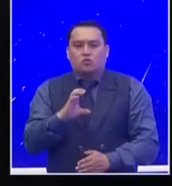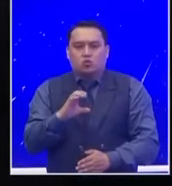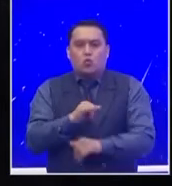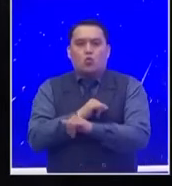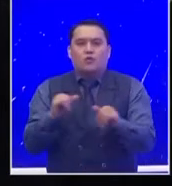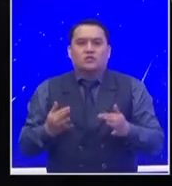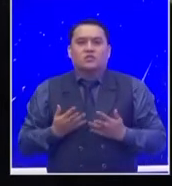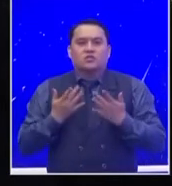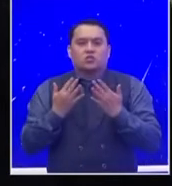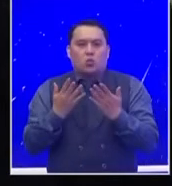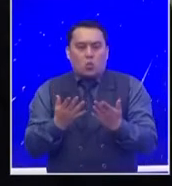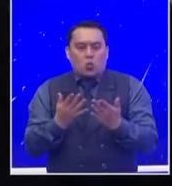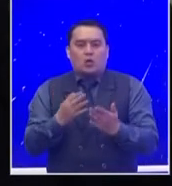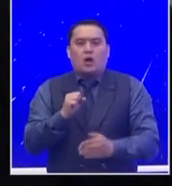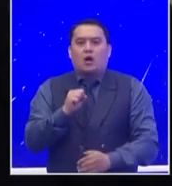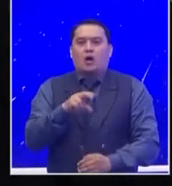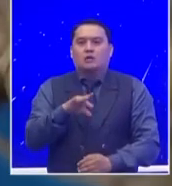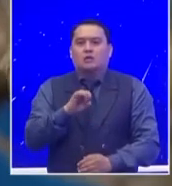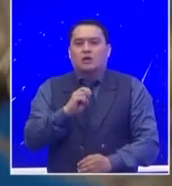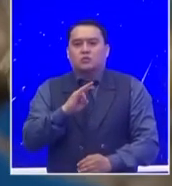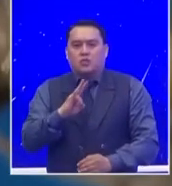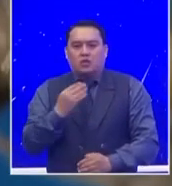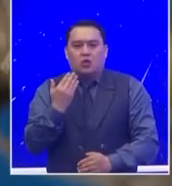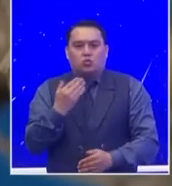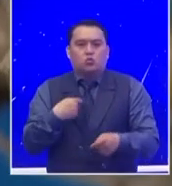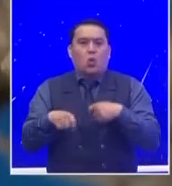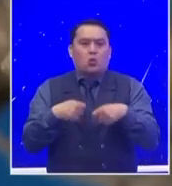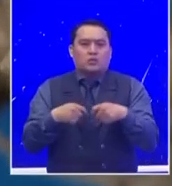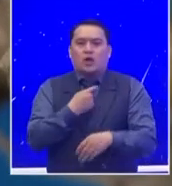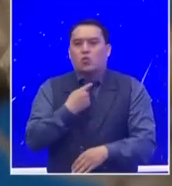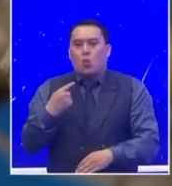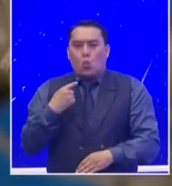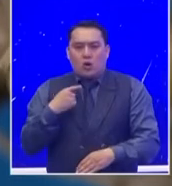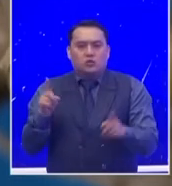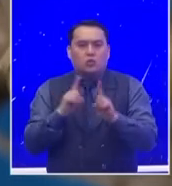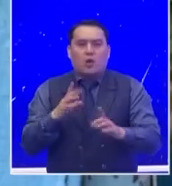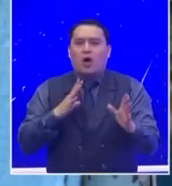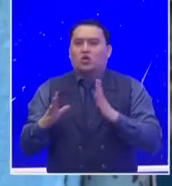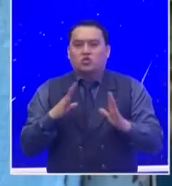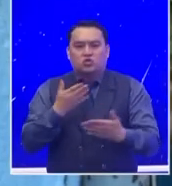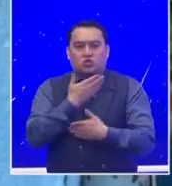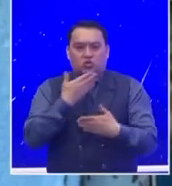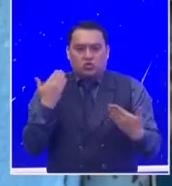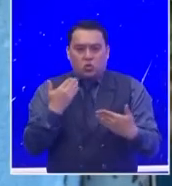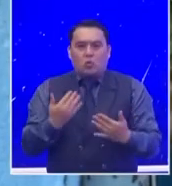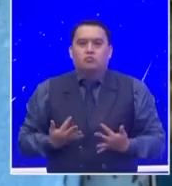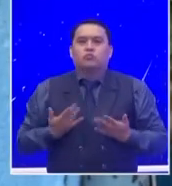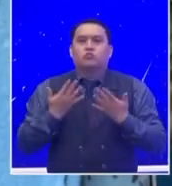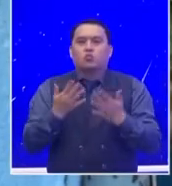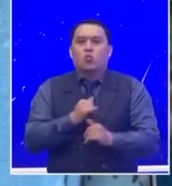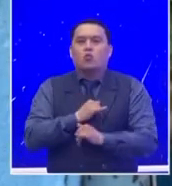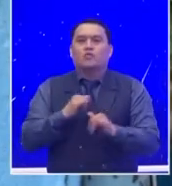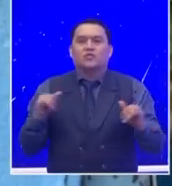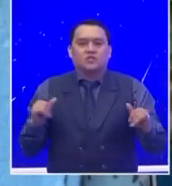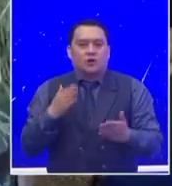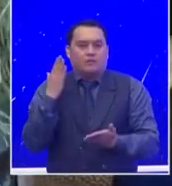возрос спрос на гармалу обыкновенную. По словам торговцев областного центра, особого ажиотажа нет. Однако в последнее время